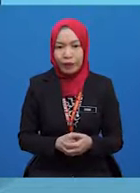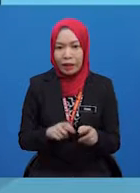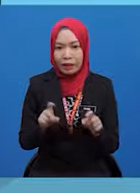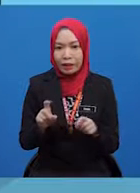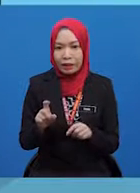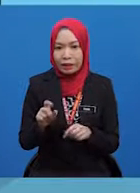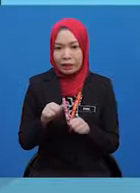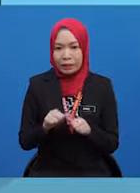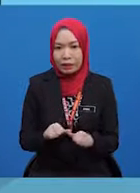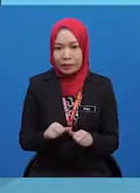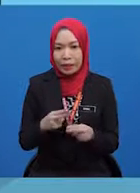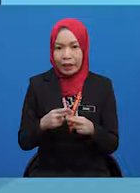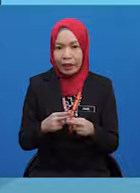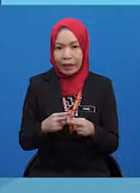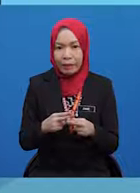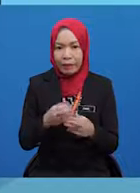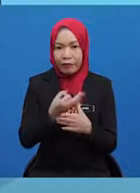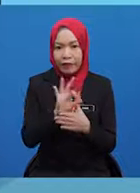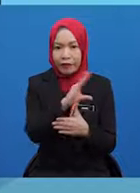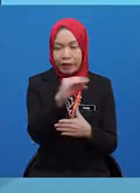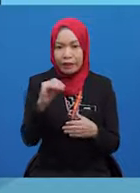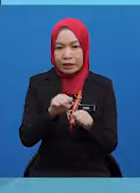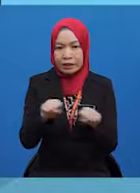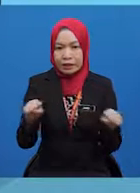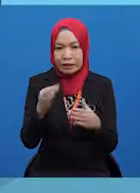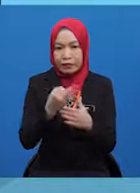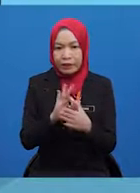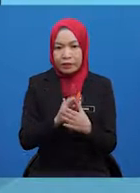Tetapkan nama file dan size file.